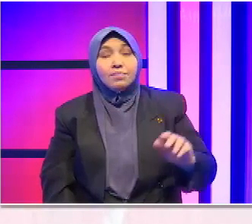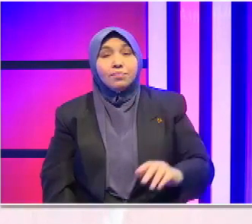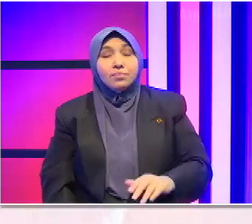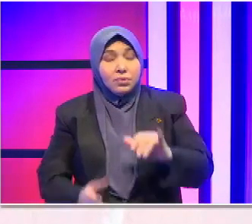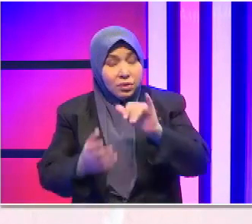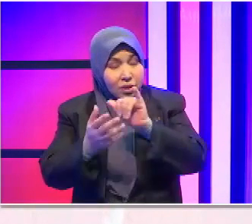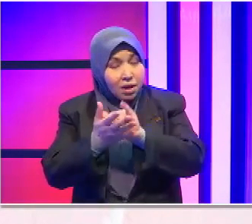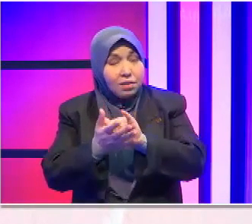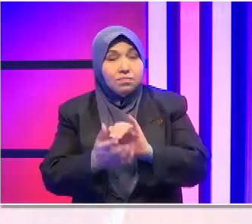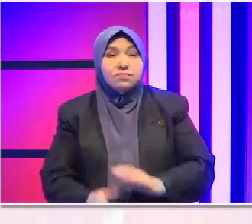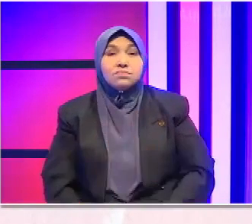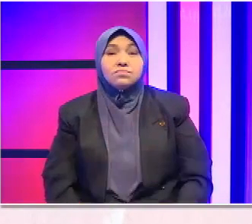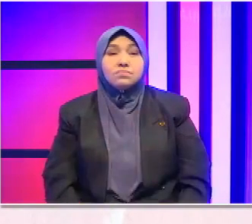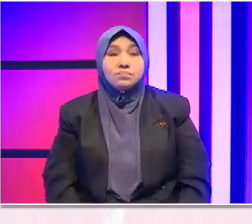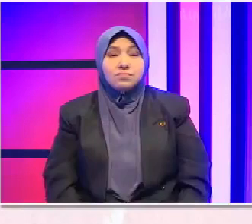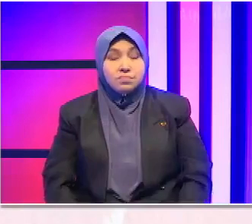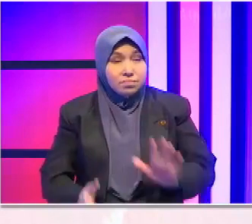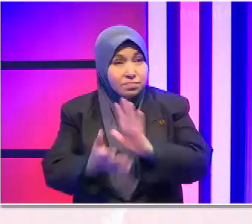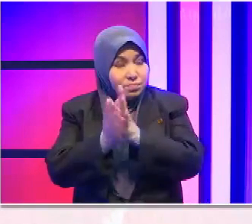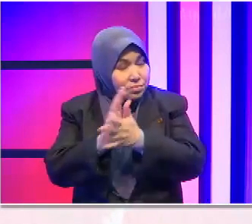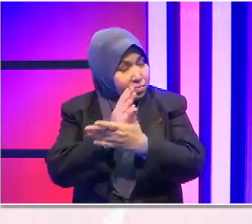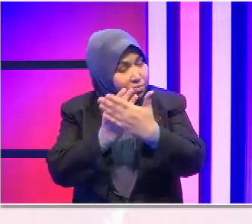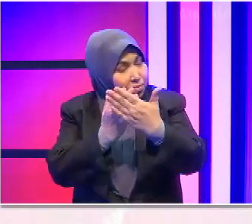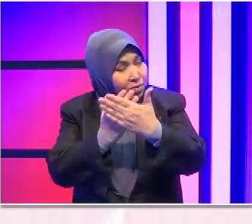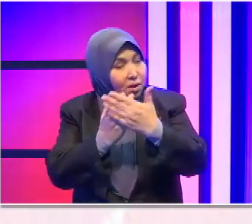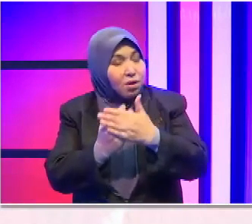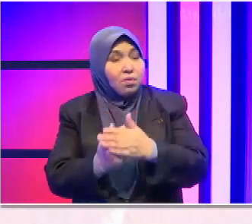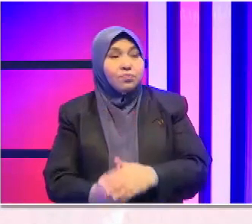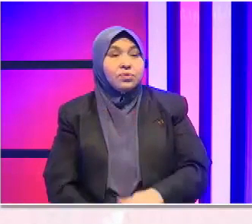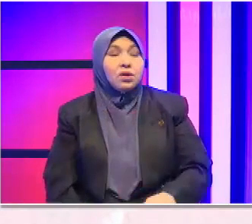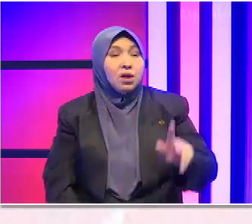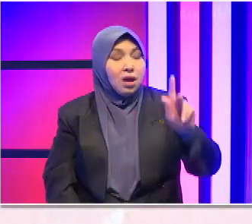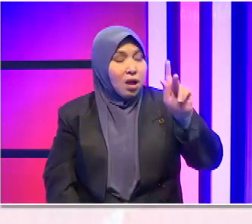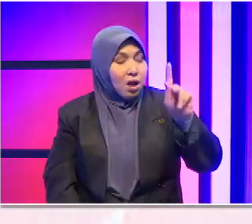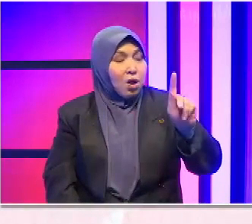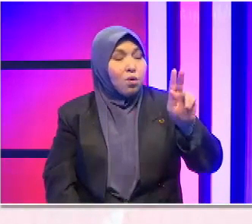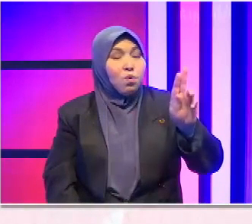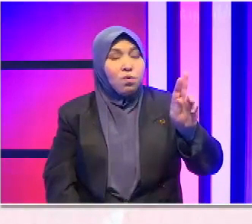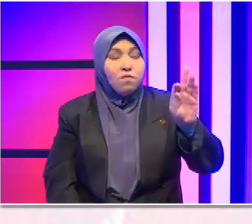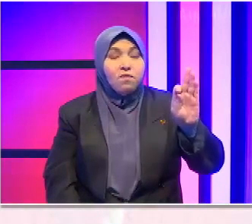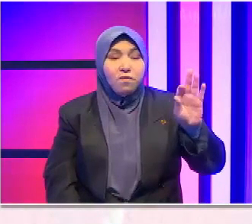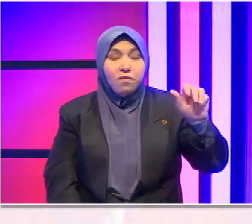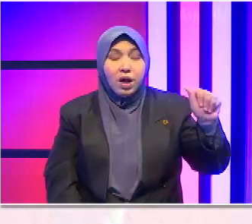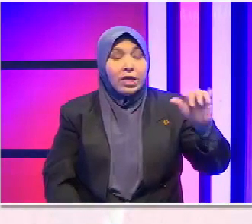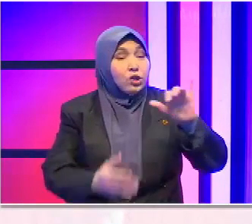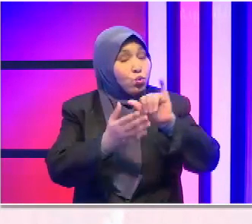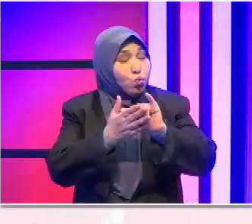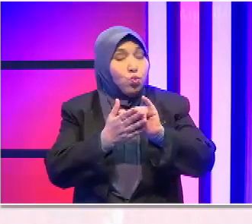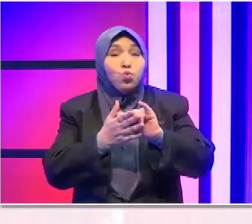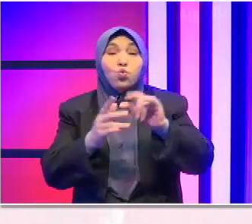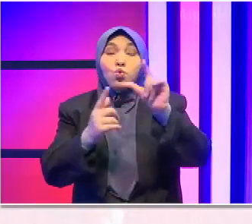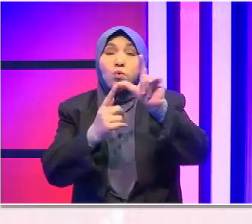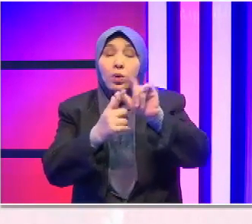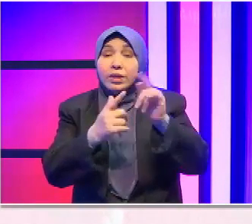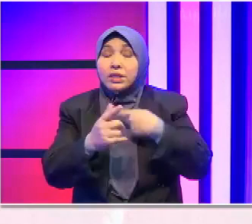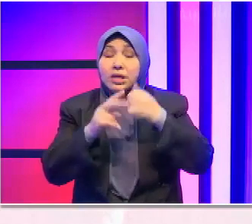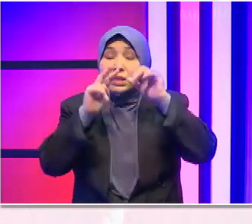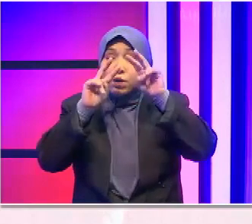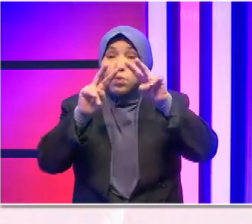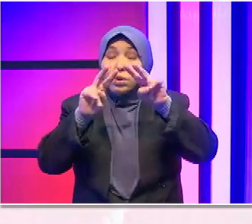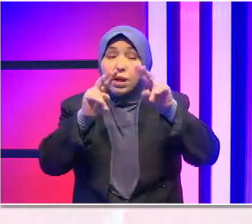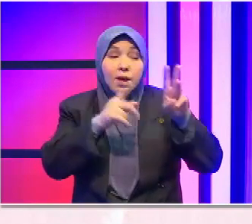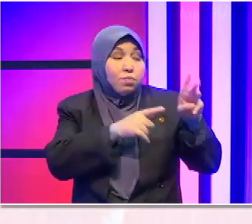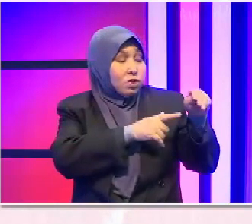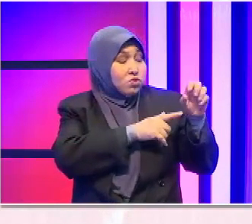video langsa seneng-seneng out increase by itu huruf-huruf Mari kita tengok dalam